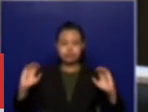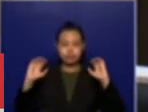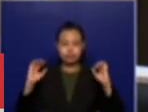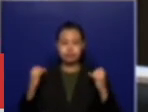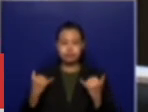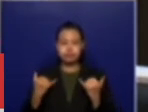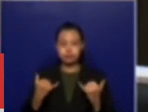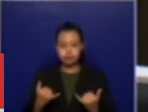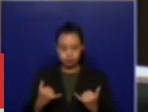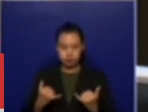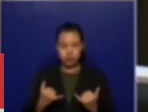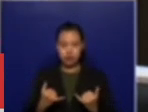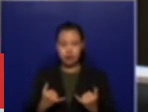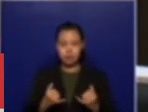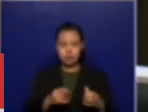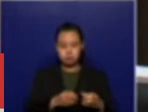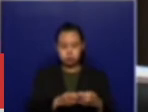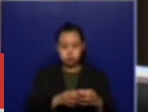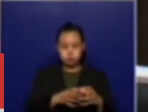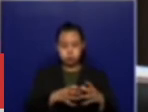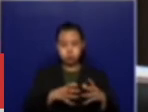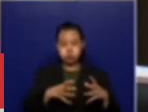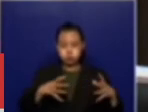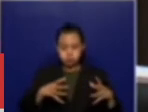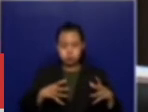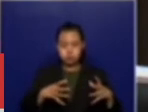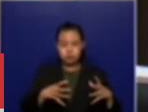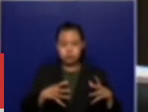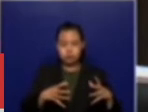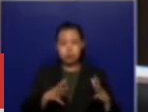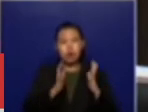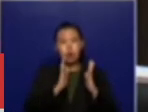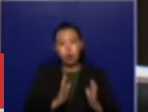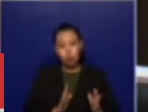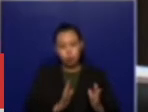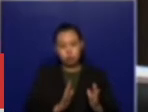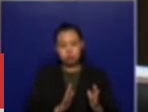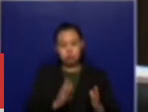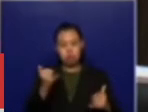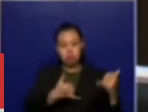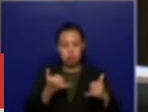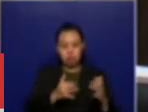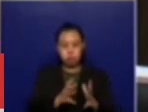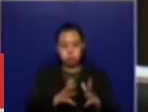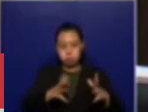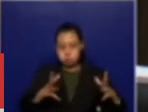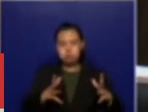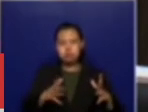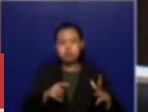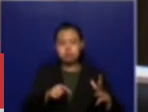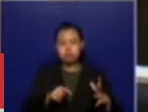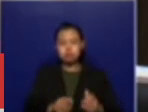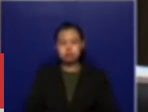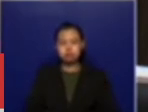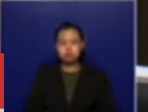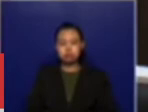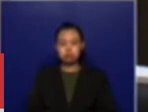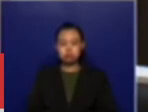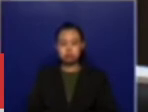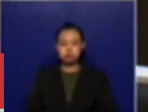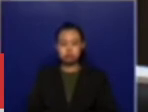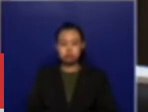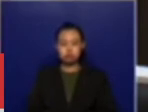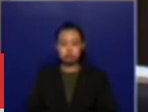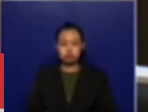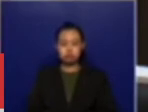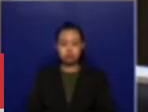ตแล้วก็เป็นการเติบโตในเชิงปริมาณครับ ท่านประธานที่เคารพครับต้อง